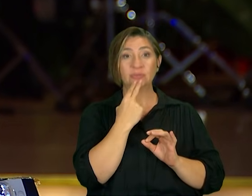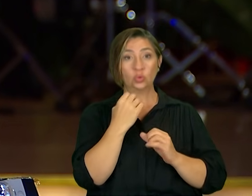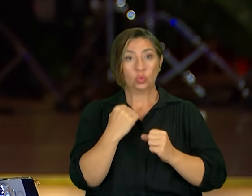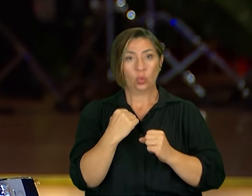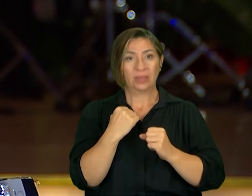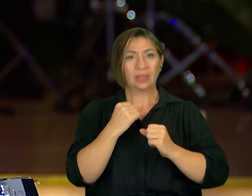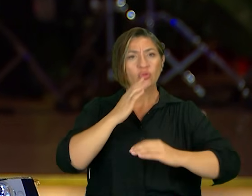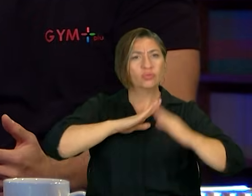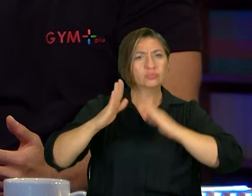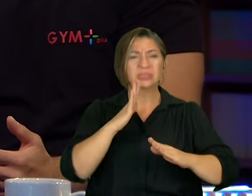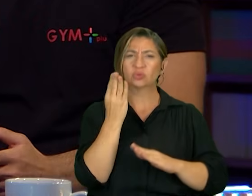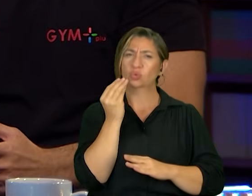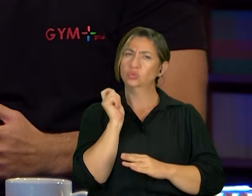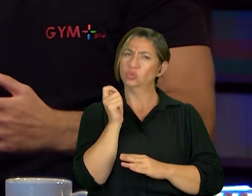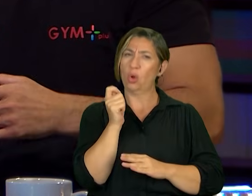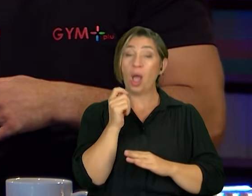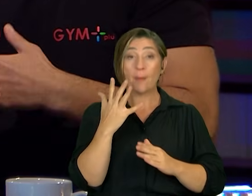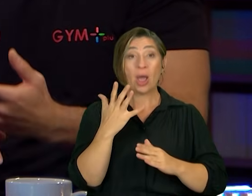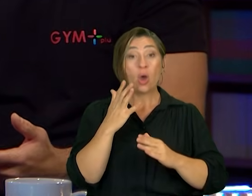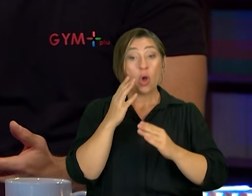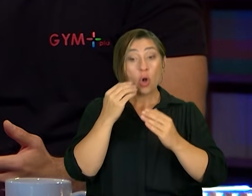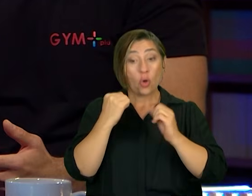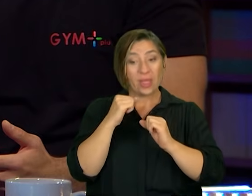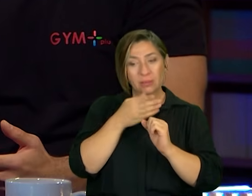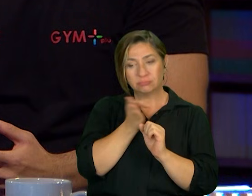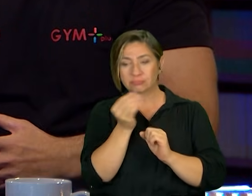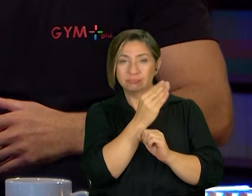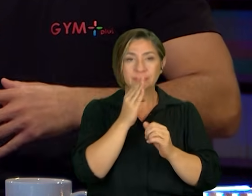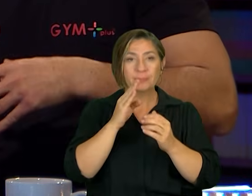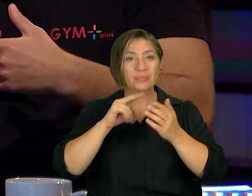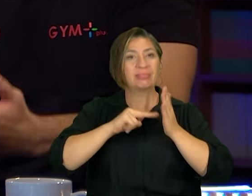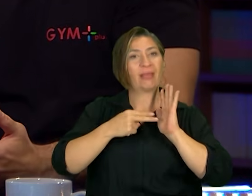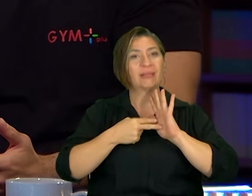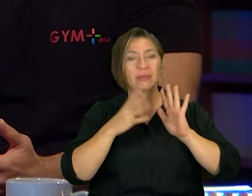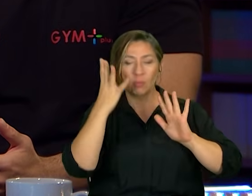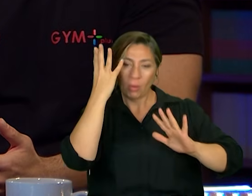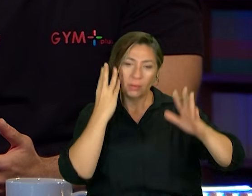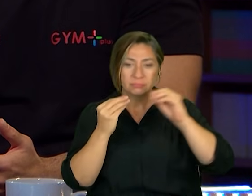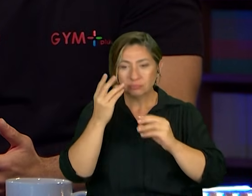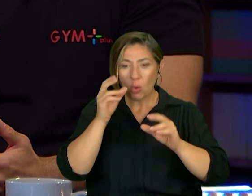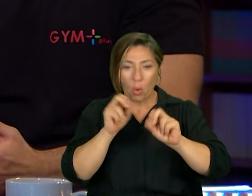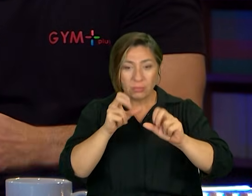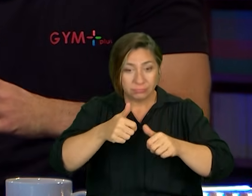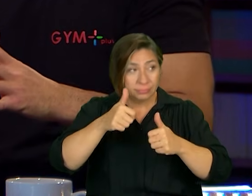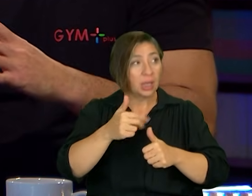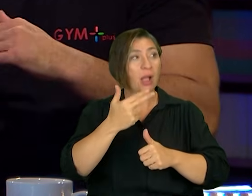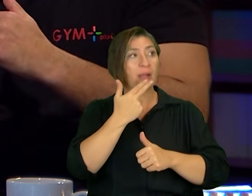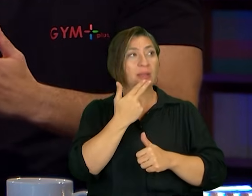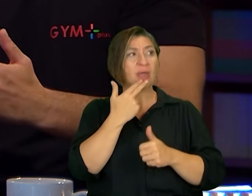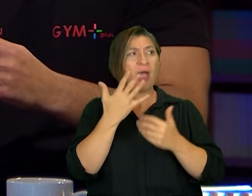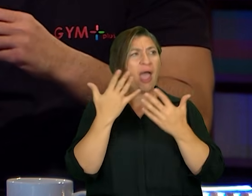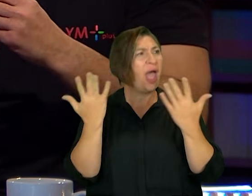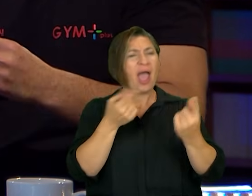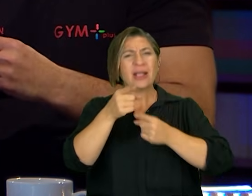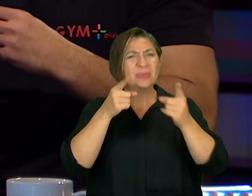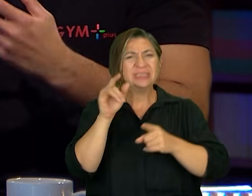kuvvetle dövüşmesi sokakta çok zor. Ama kuvveti yönlendirme metotlarını kullanarak ve kısa sürede bunu öğretebiliyoruz. Ve kadın, herhangi bir